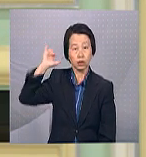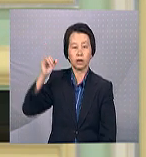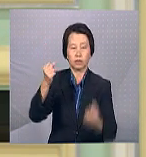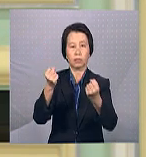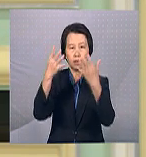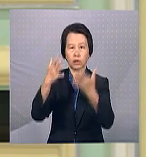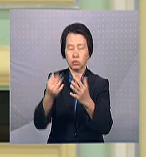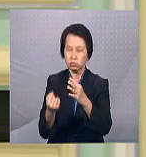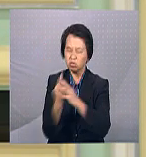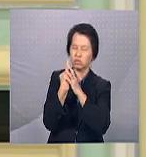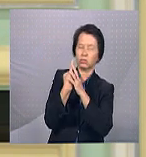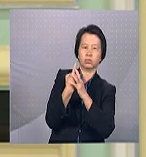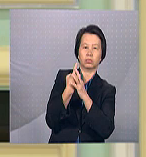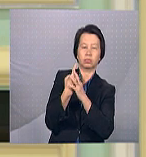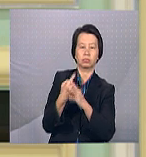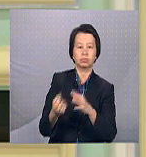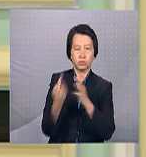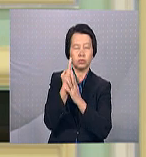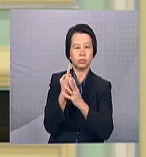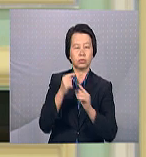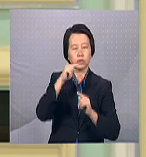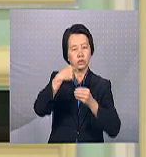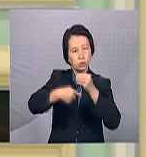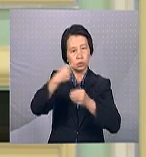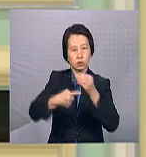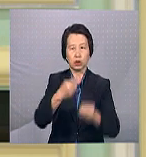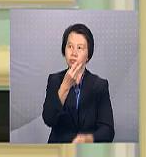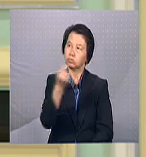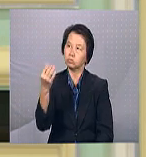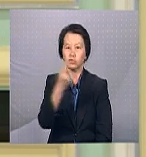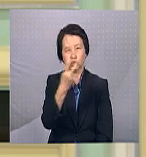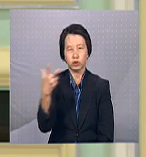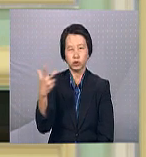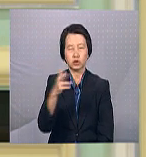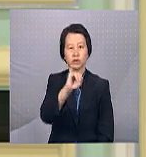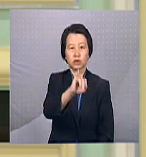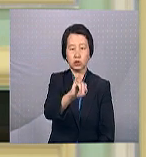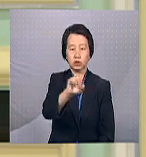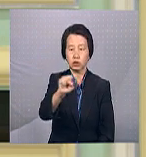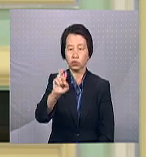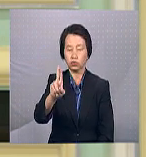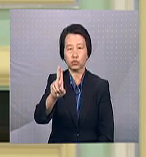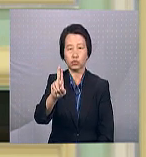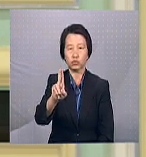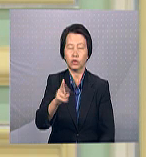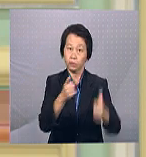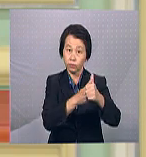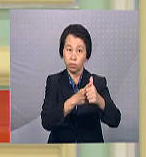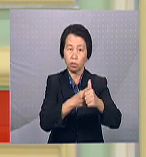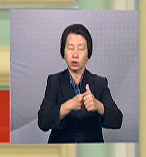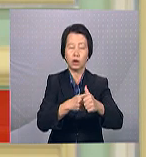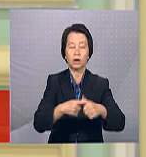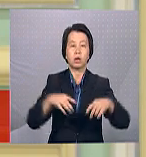ramai yang membangkitkan tentang beberapa isu yang saya ingin jawab. Yang pertamanya, pasar